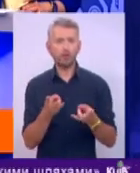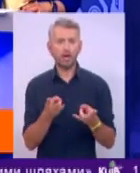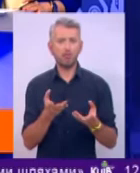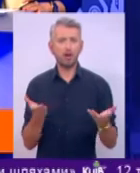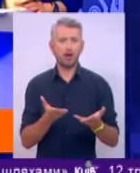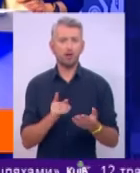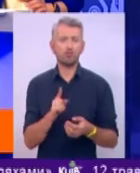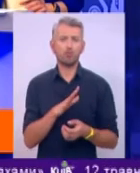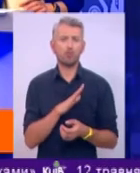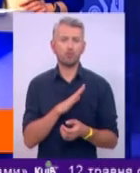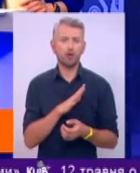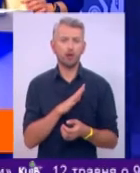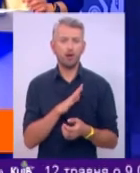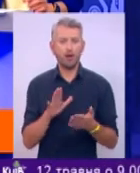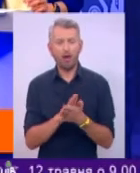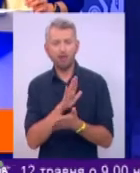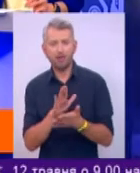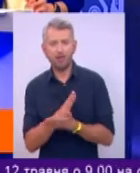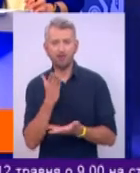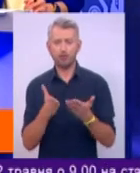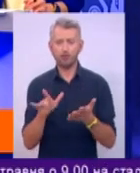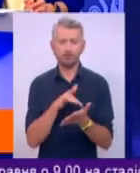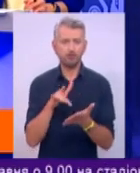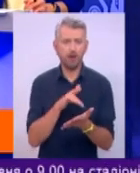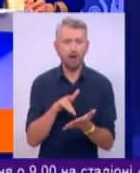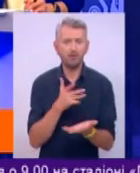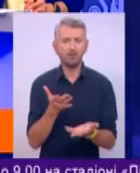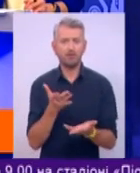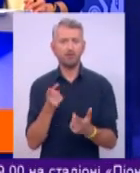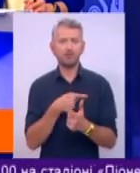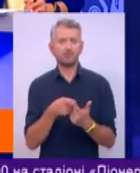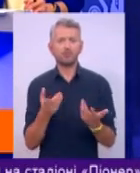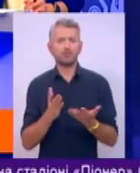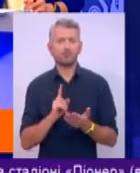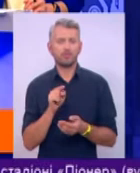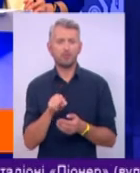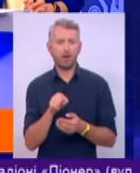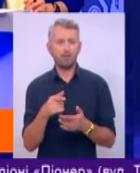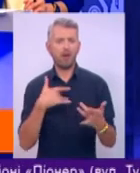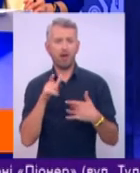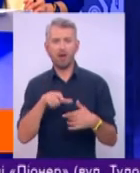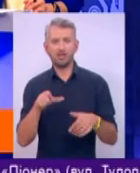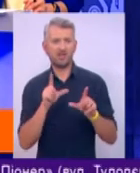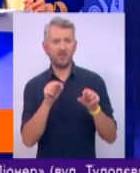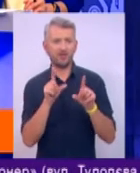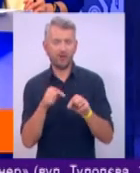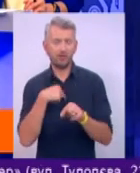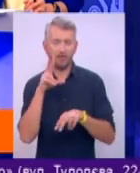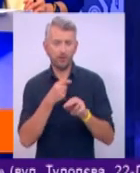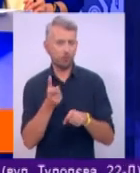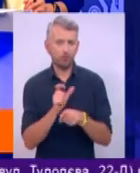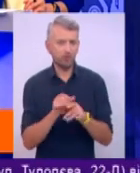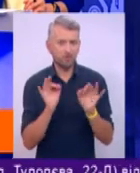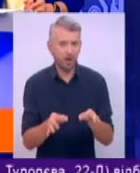якась, щоб була чи газетка, чи може й журнал, чи можливо то, що там артисти виїжджають, я вважаю, це дуже